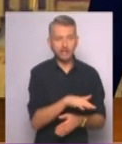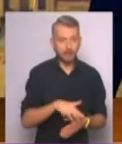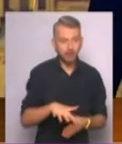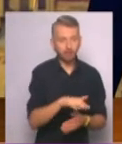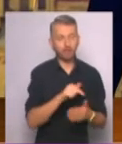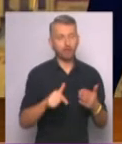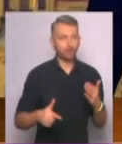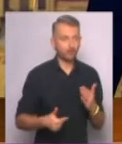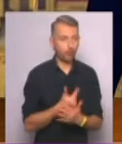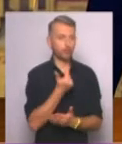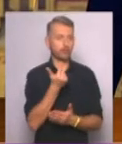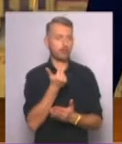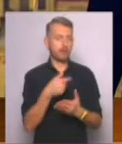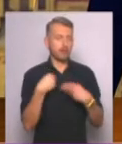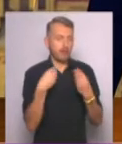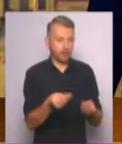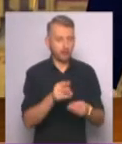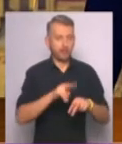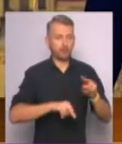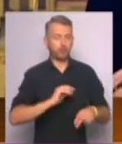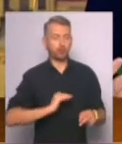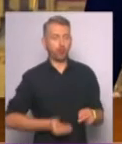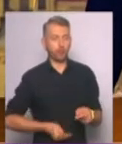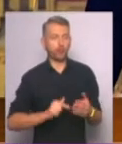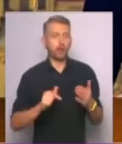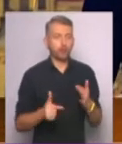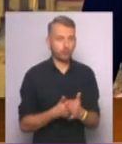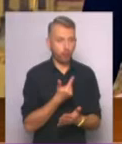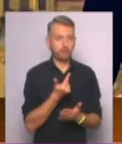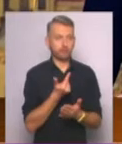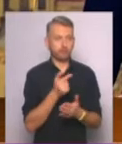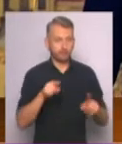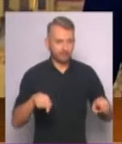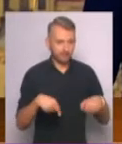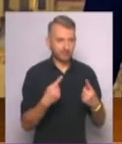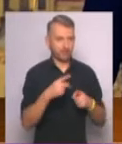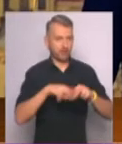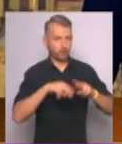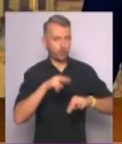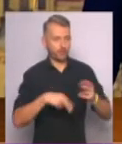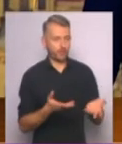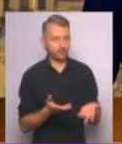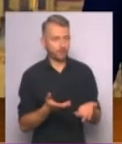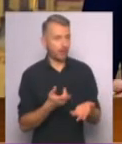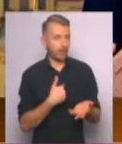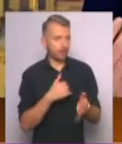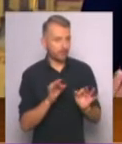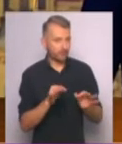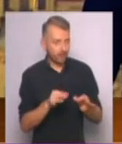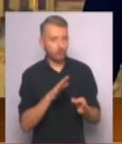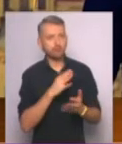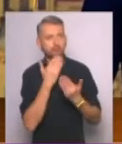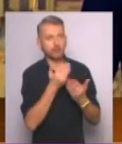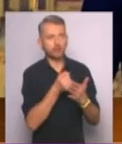знов надається забудовнику, і знов відновлюється ця свавільна забудова. Ну, звичайно, я звернулася і до